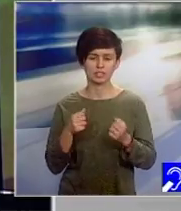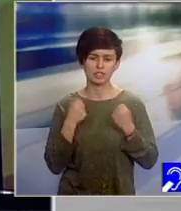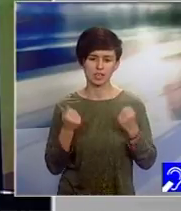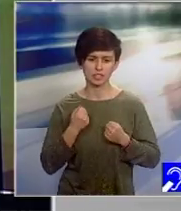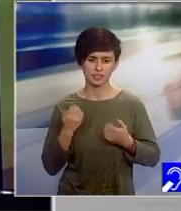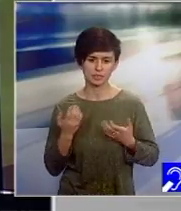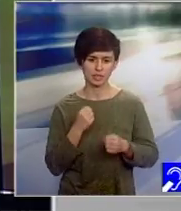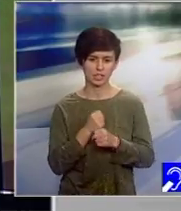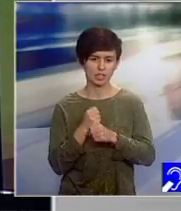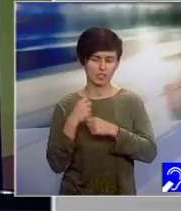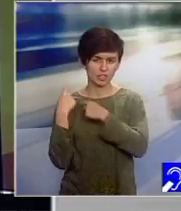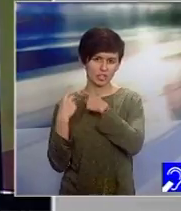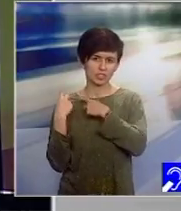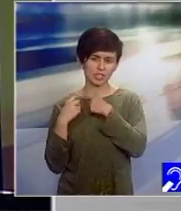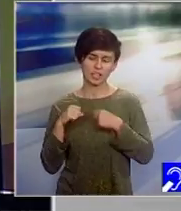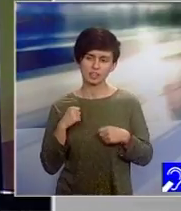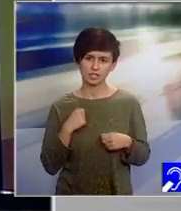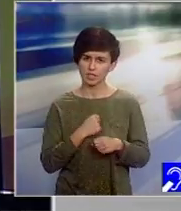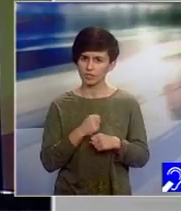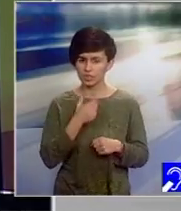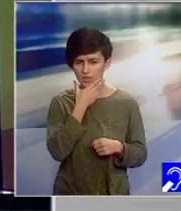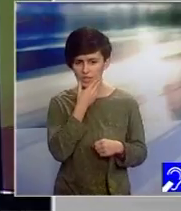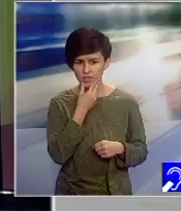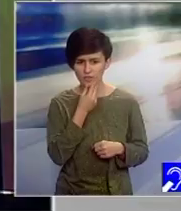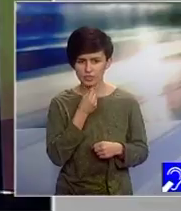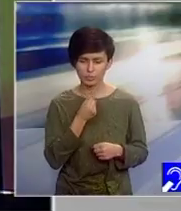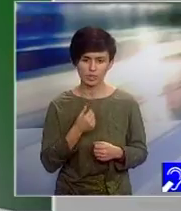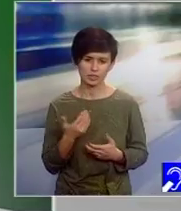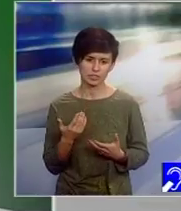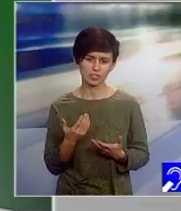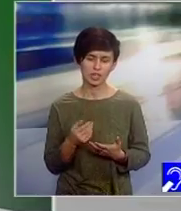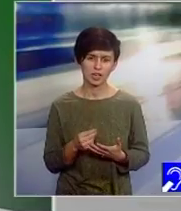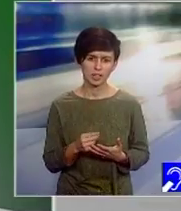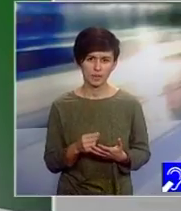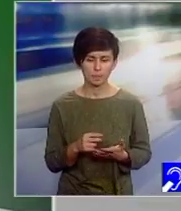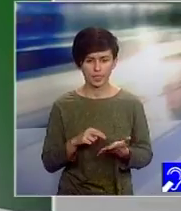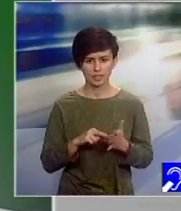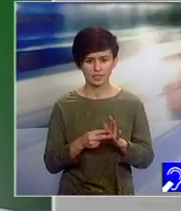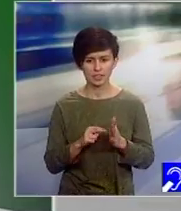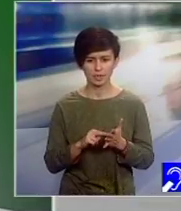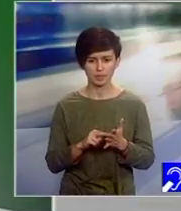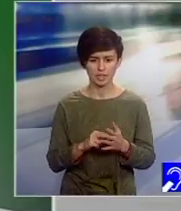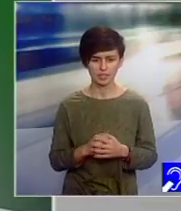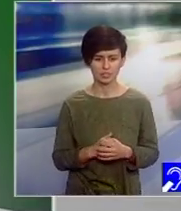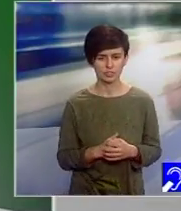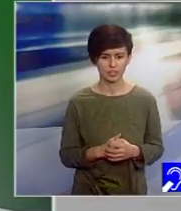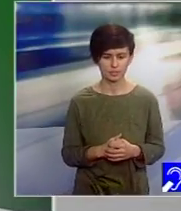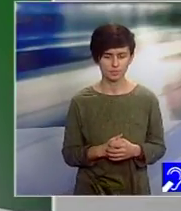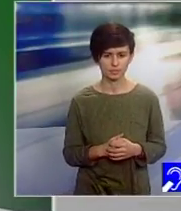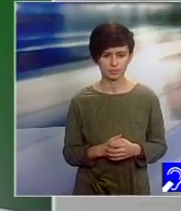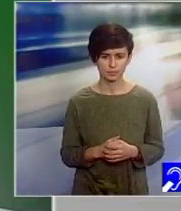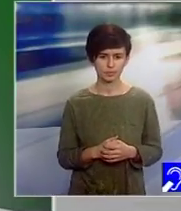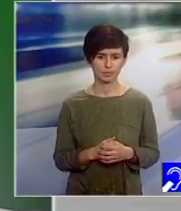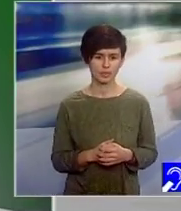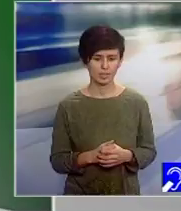le face tânăra generație, foarte frumoase, foarte constructive care se și de viitor. Și nu și pregătește... doar cei care, de exemplu, nu promovează bacalaureatul sau